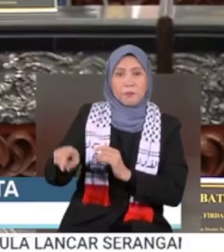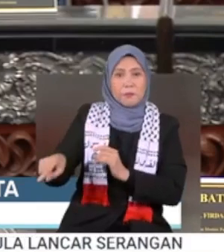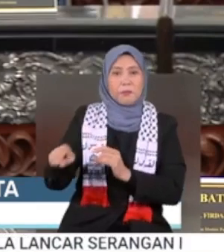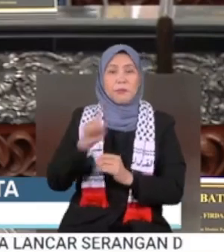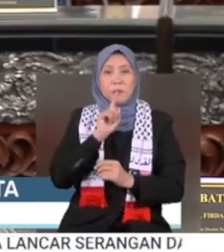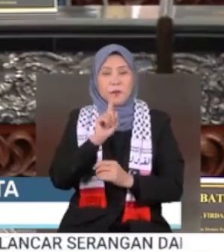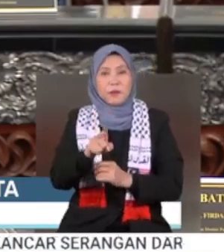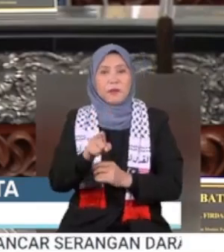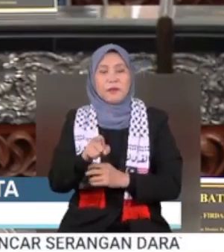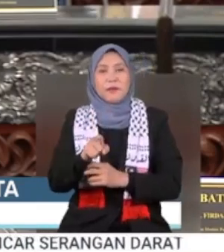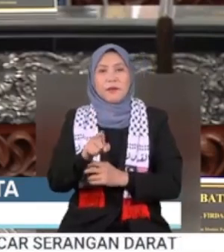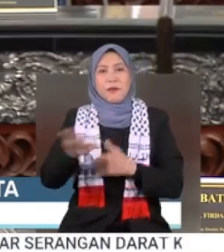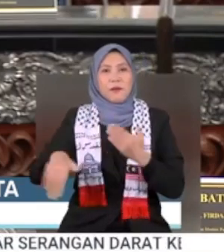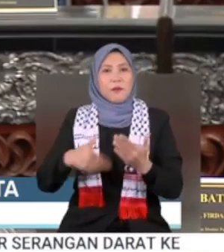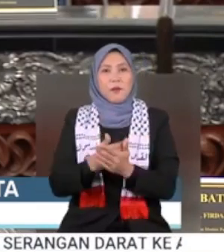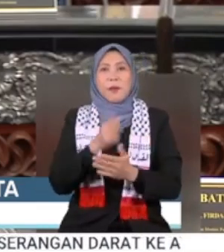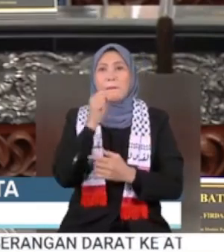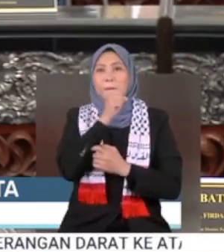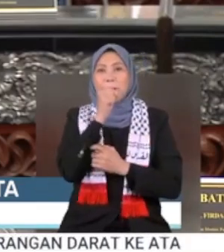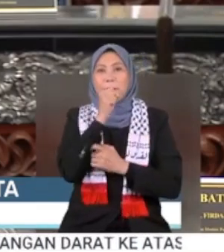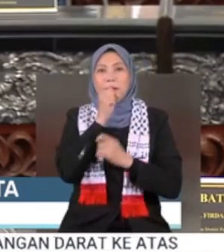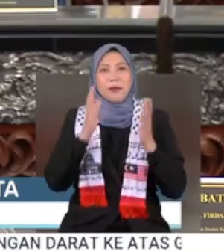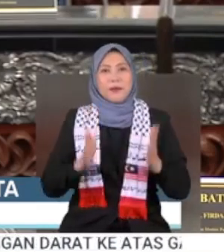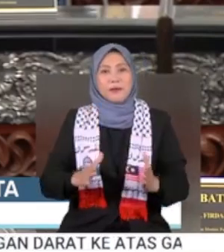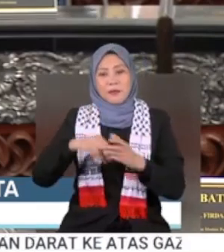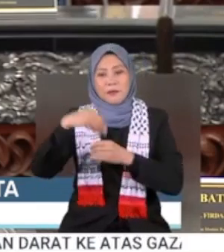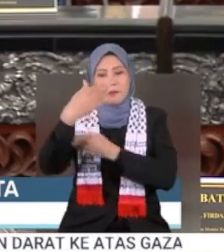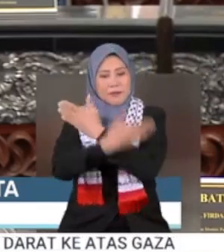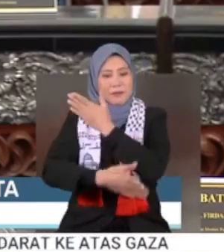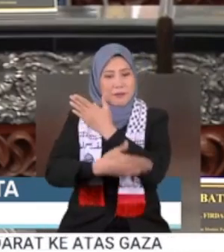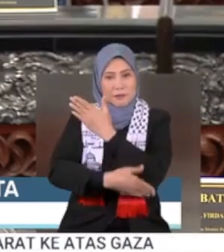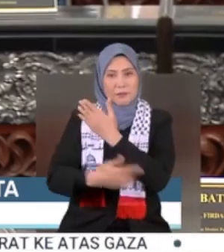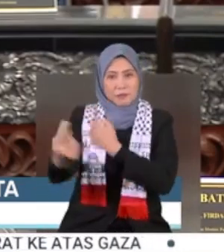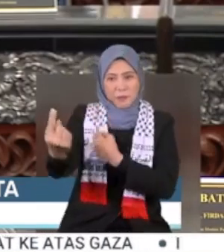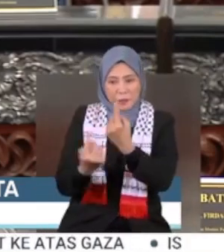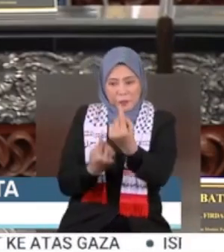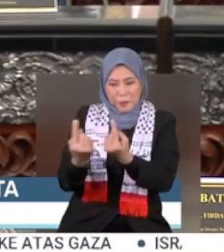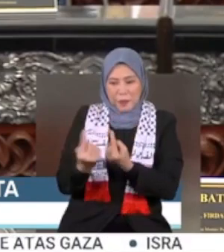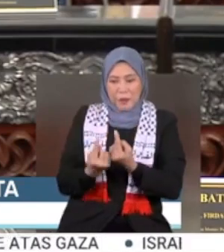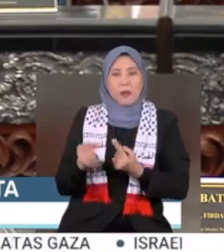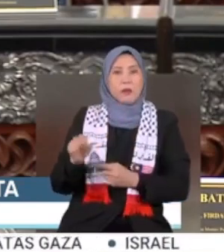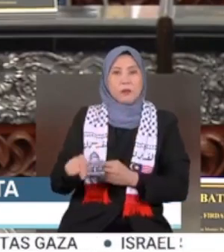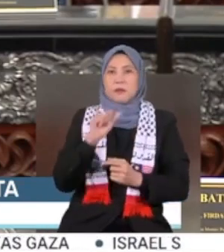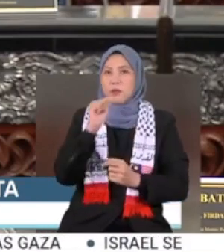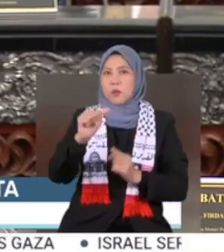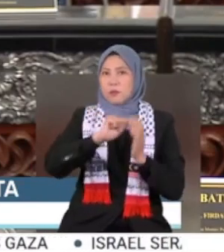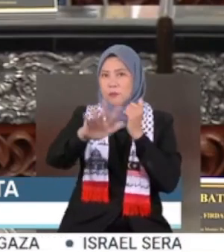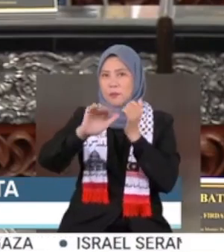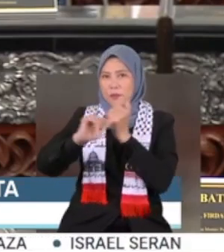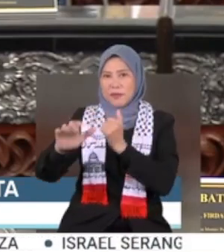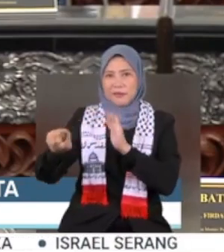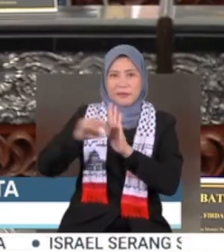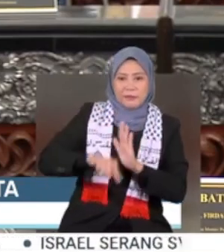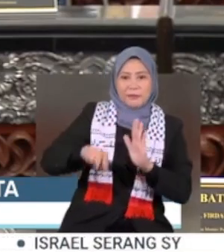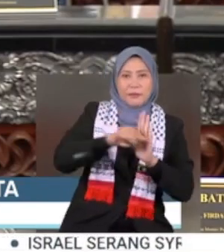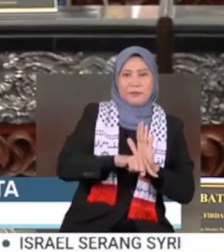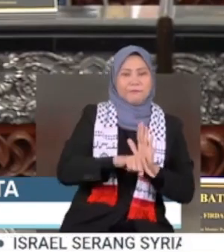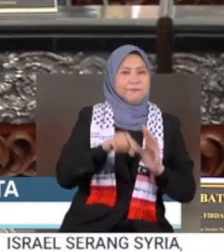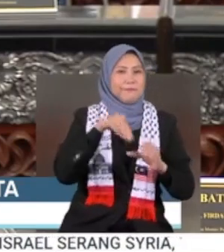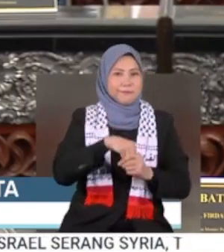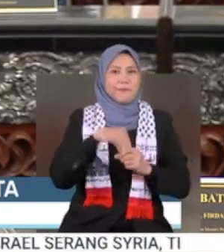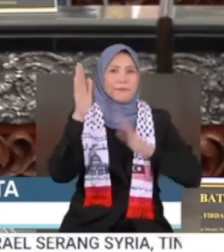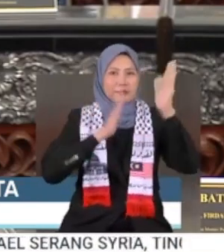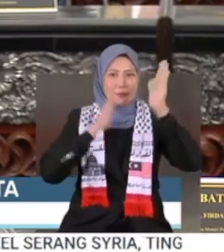pastikan bahawa artis-artis a luar negara ini a tidak mempromosi unsur-unsur negatif di